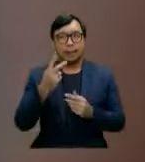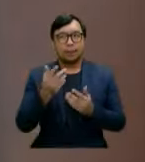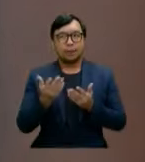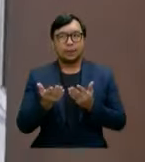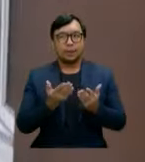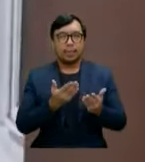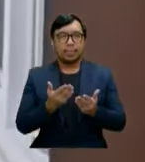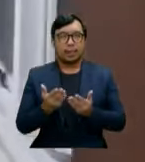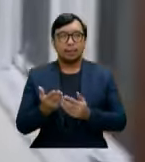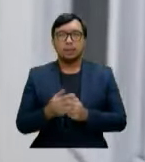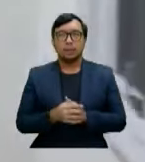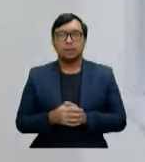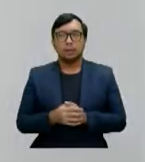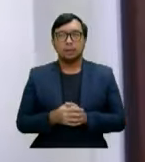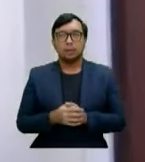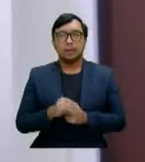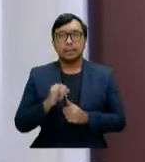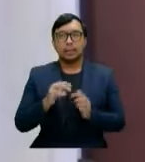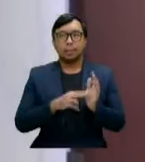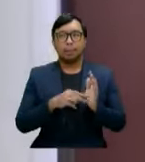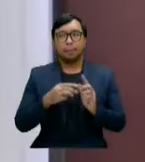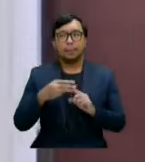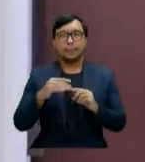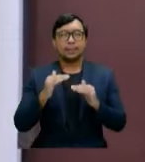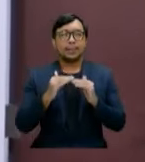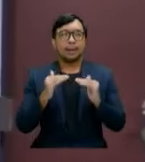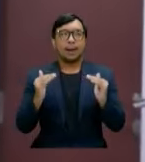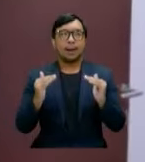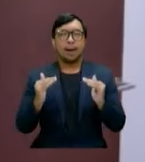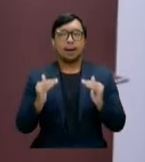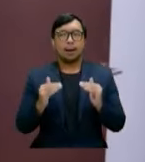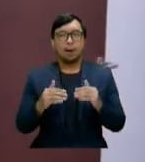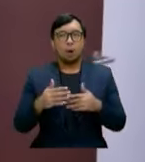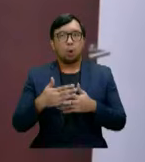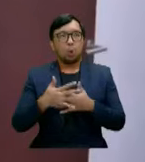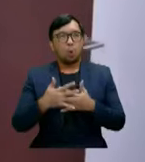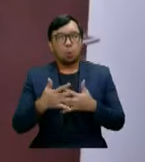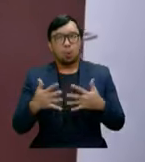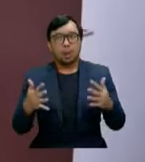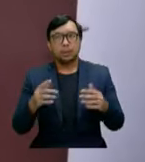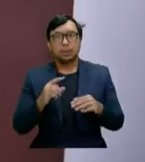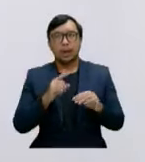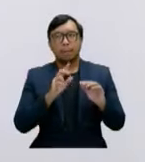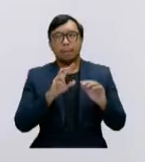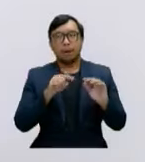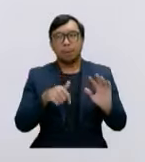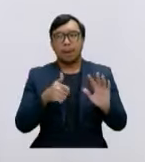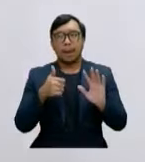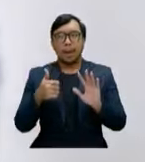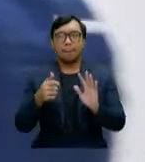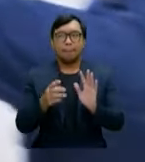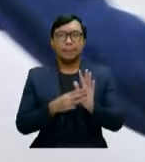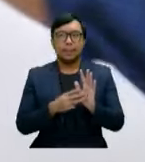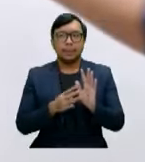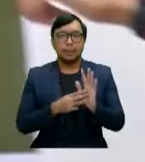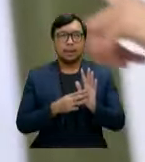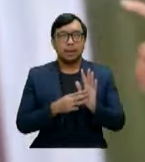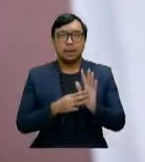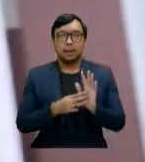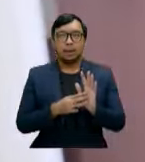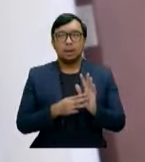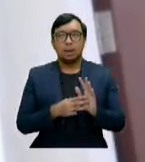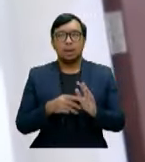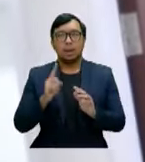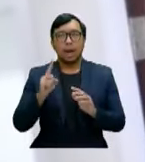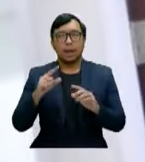hunian ini tipenya tipe standar, luasnya 36 meter persegi. Fasilitasnya sudah dilengkapi dengan pendingin ruangan